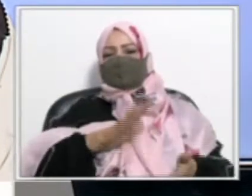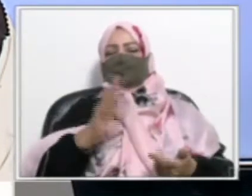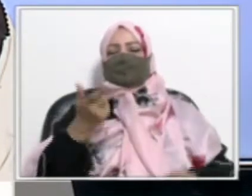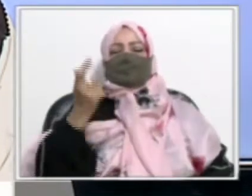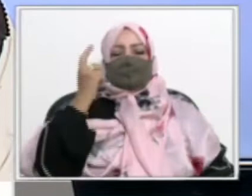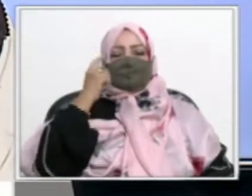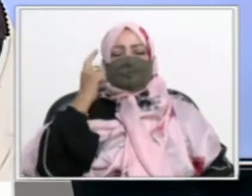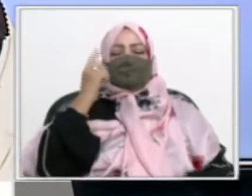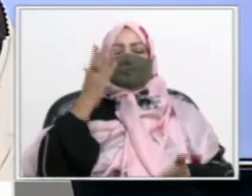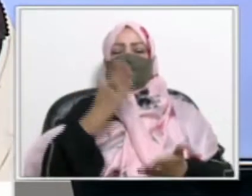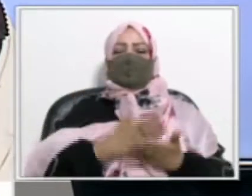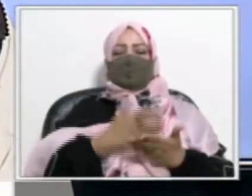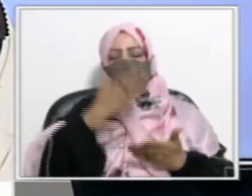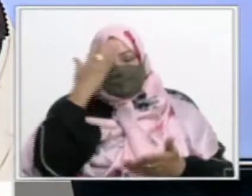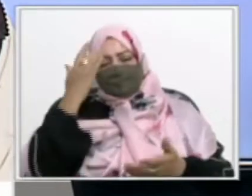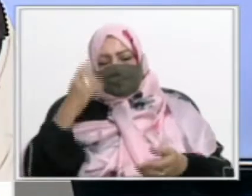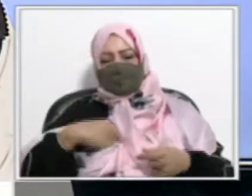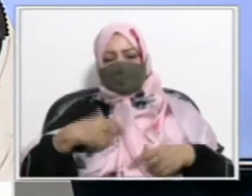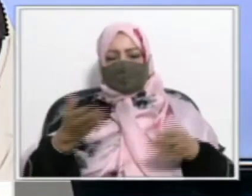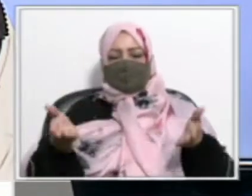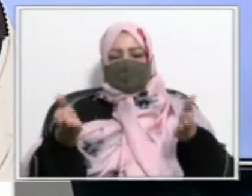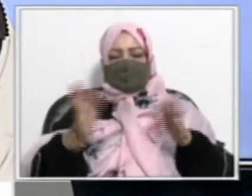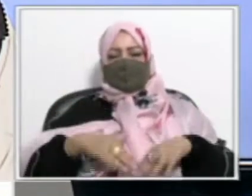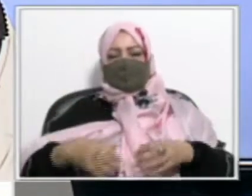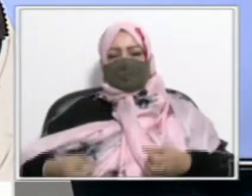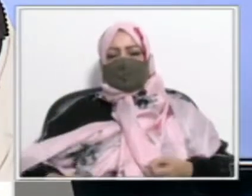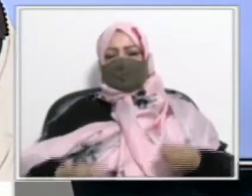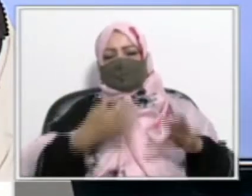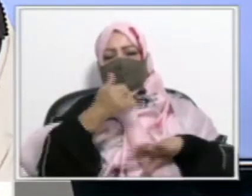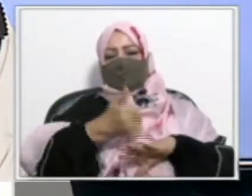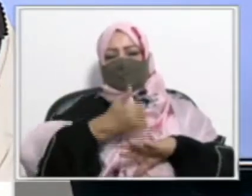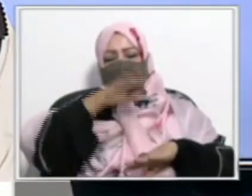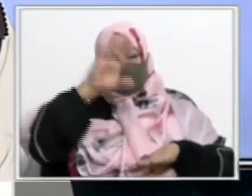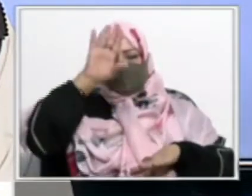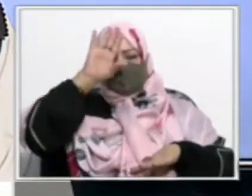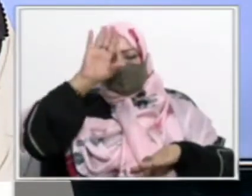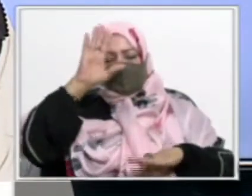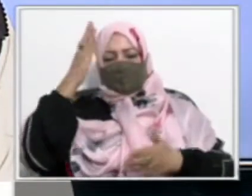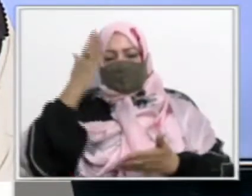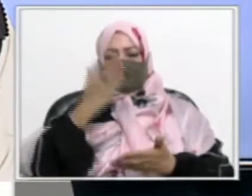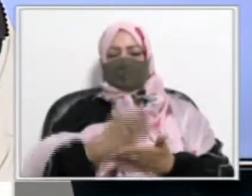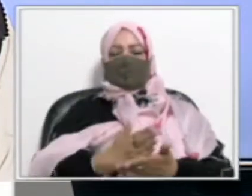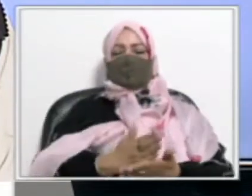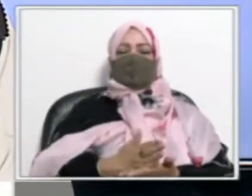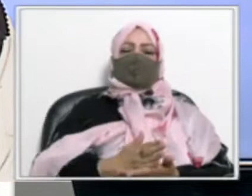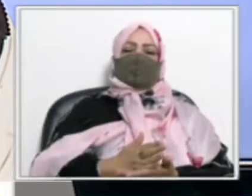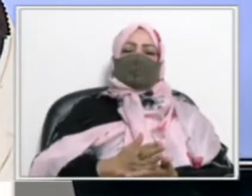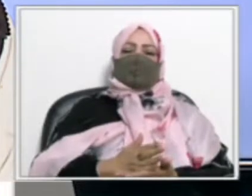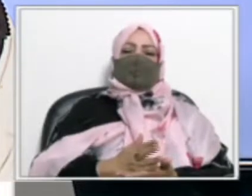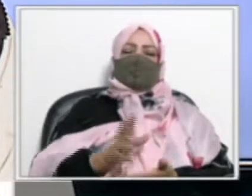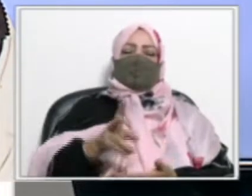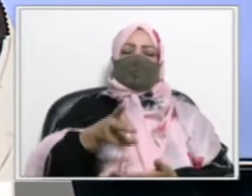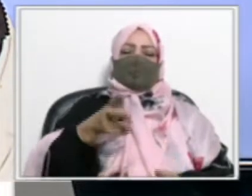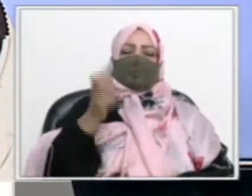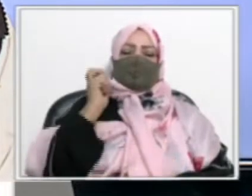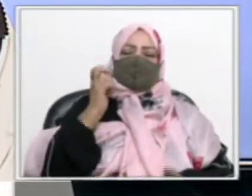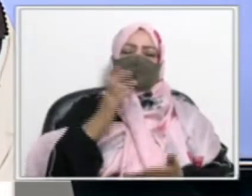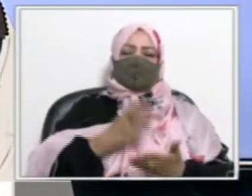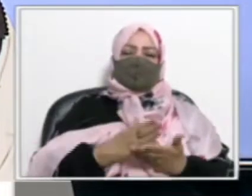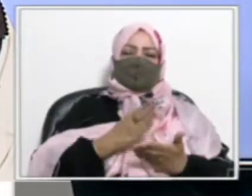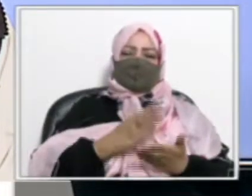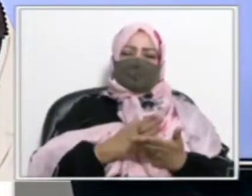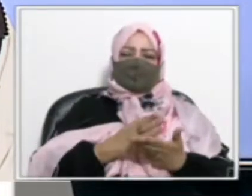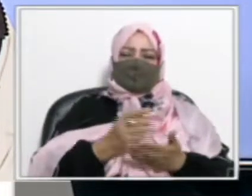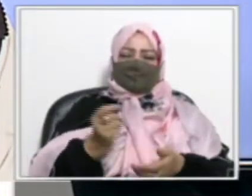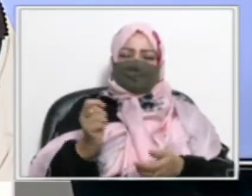بنقص، إذا كان الفعل الذي فعلته في الصلاة يوصف بالنقص والتقصير، فإنك